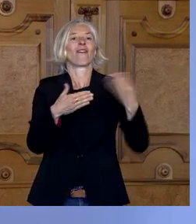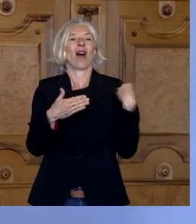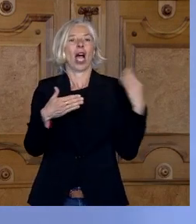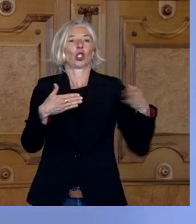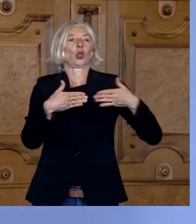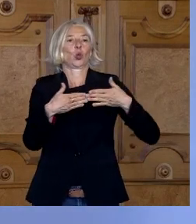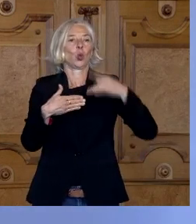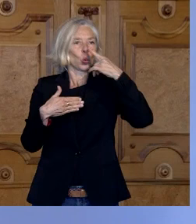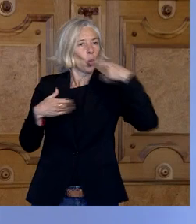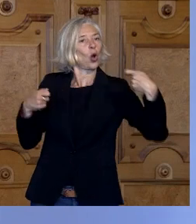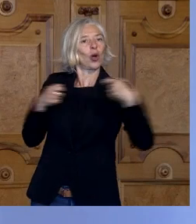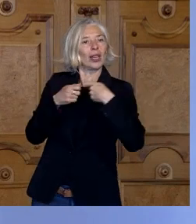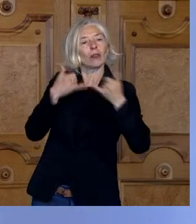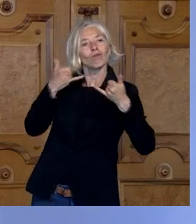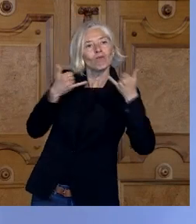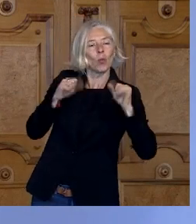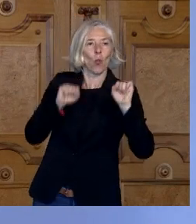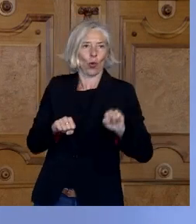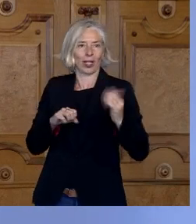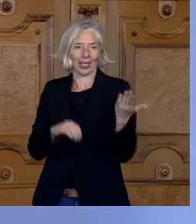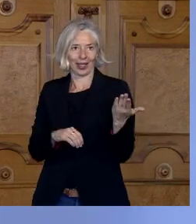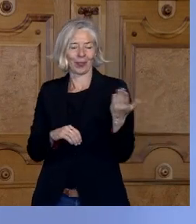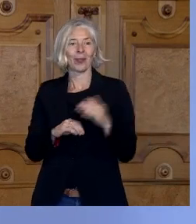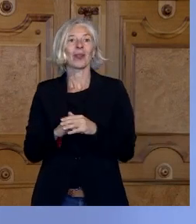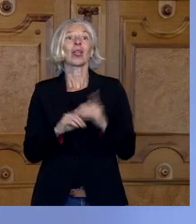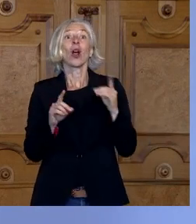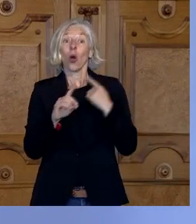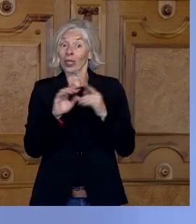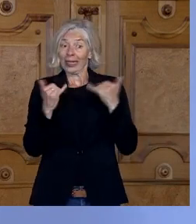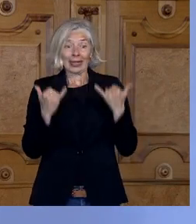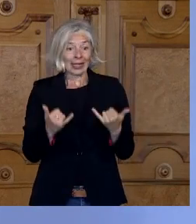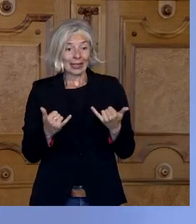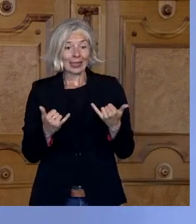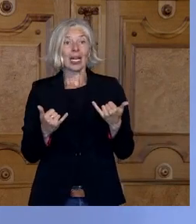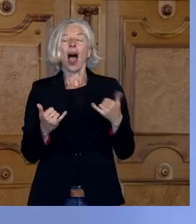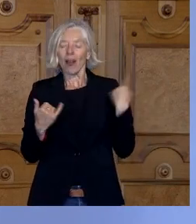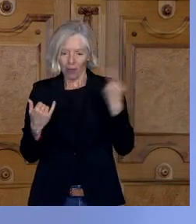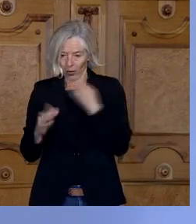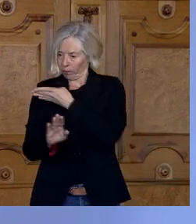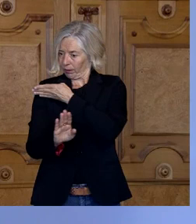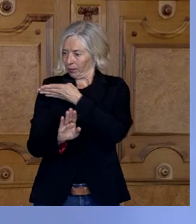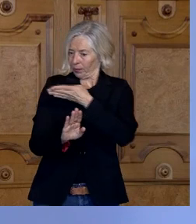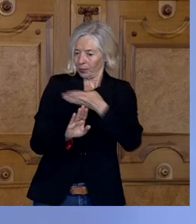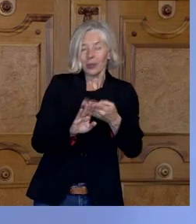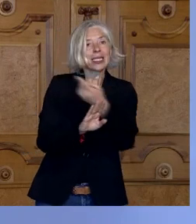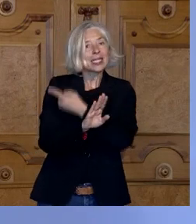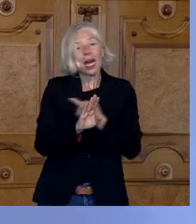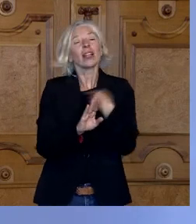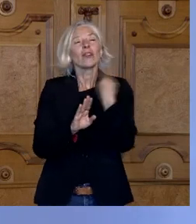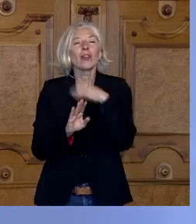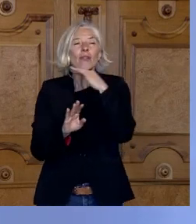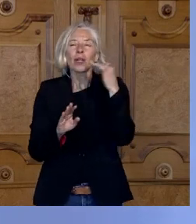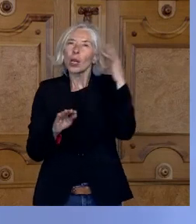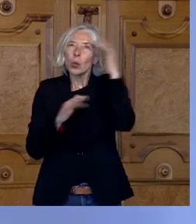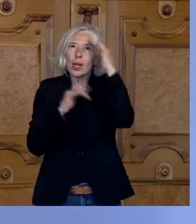Kontakt mit den Bürgerinnen und Bürgern haben, wurden in den letzten Wochen umfangreiche Betriebskonzepte erarbeitet, um das